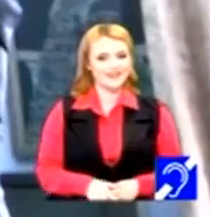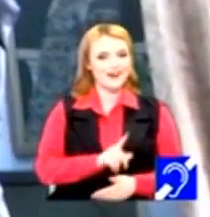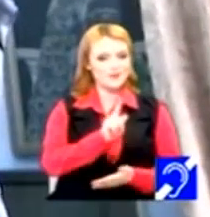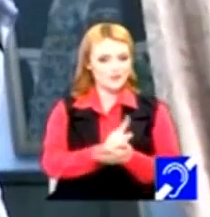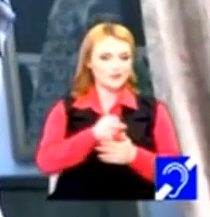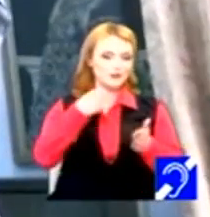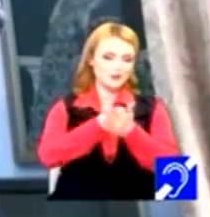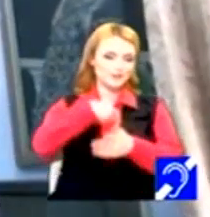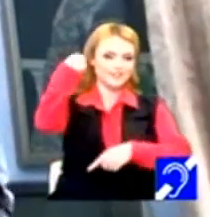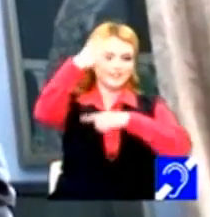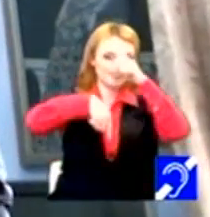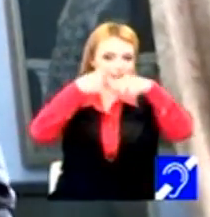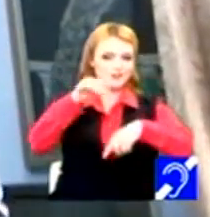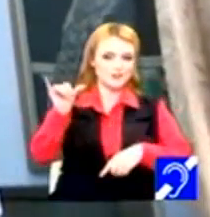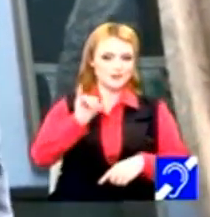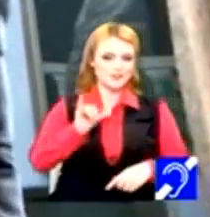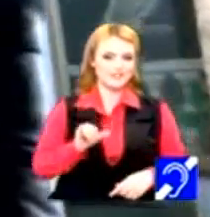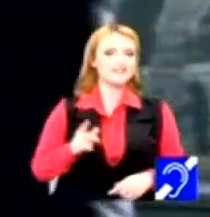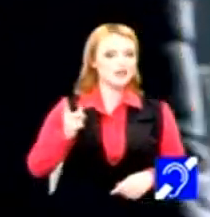Până sâmbătă ne